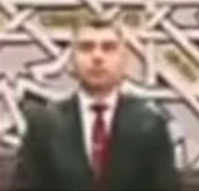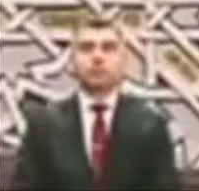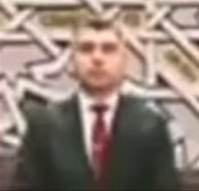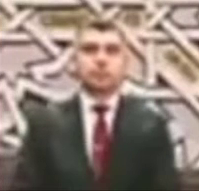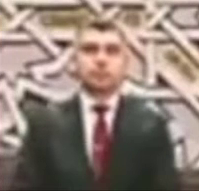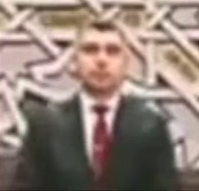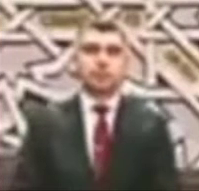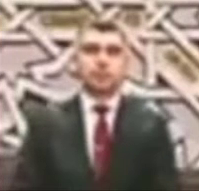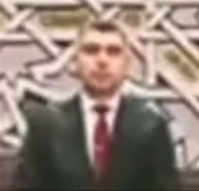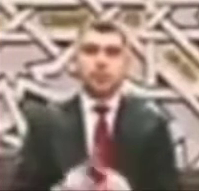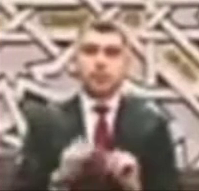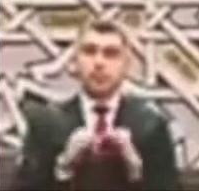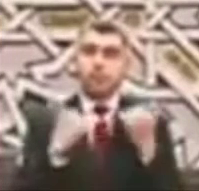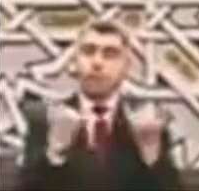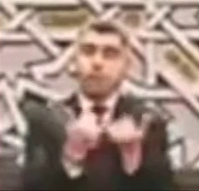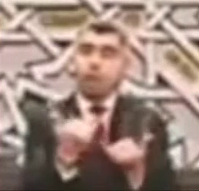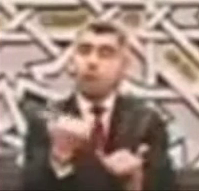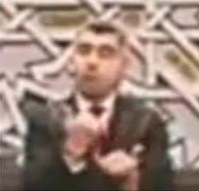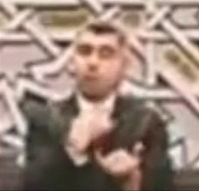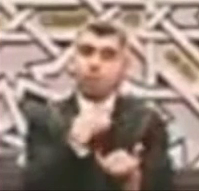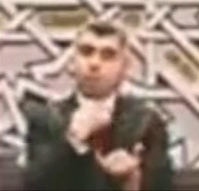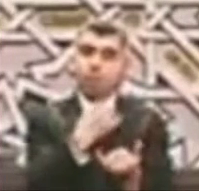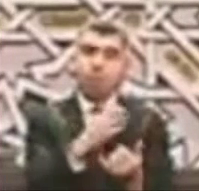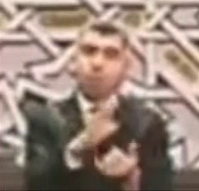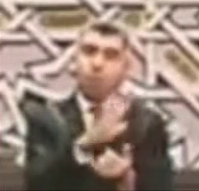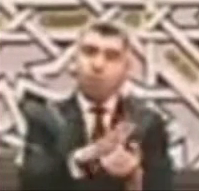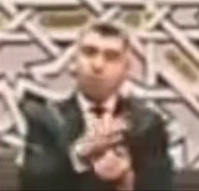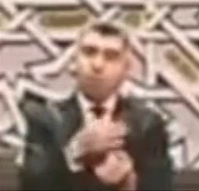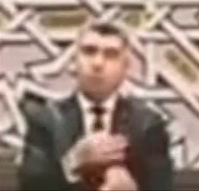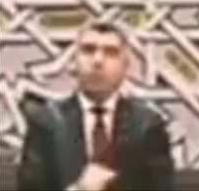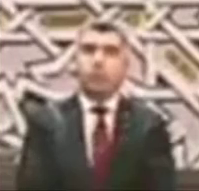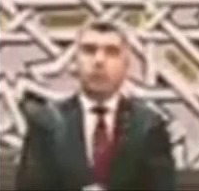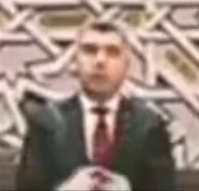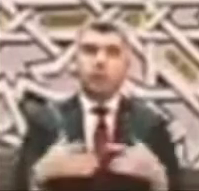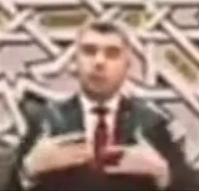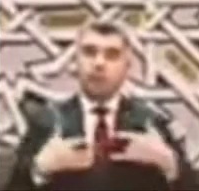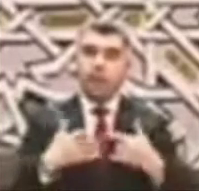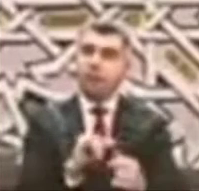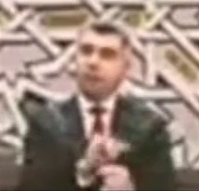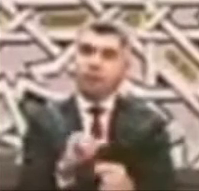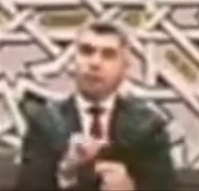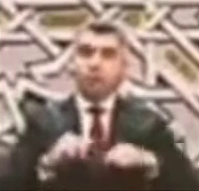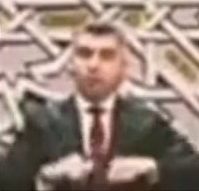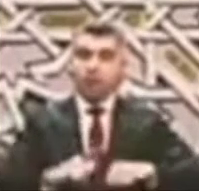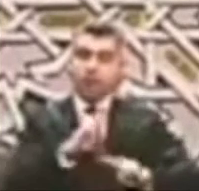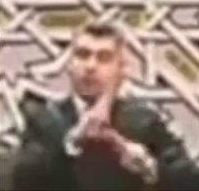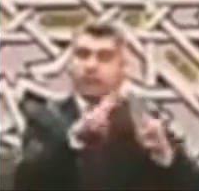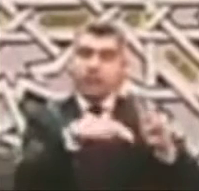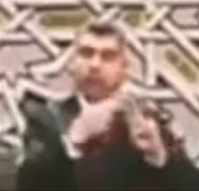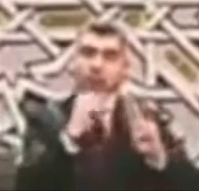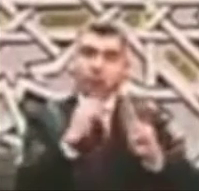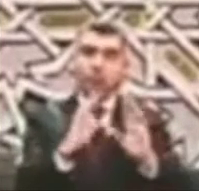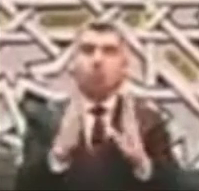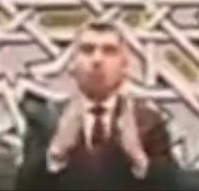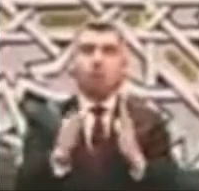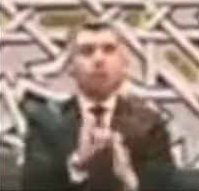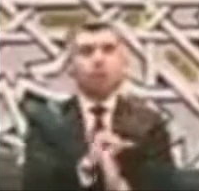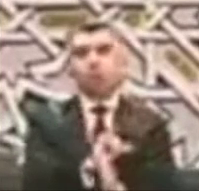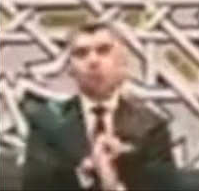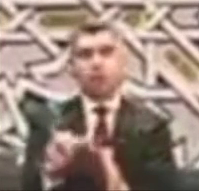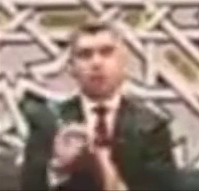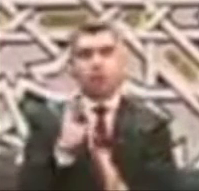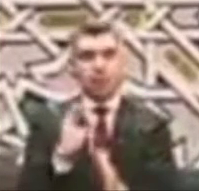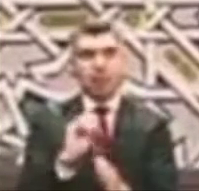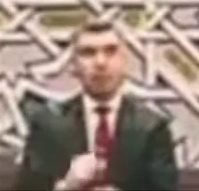كنهضر على الجلسة وعلاش واقف علاش كندير باش كنهضر على الجلسة. انا ماشي في المسرح هنا. السيدة الوزيرة جاوبات ماشي هاد العادة. انت